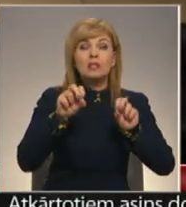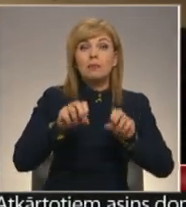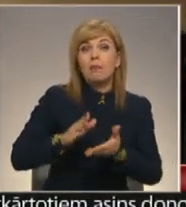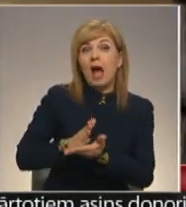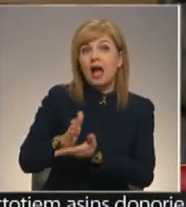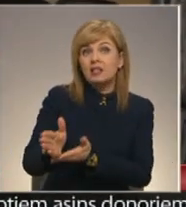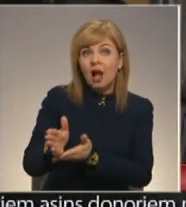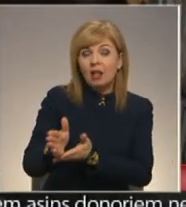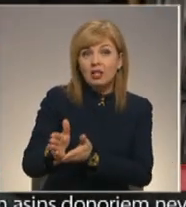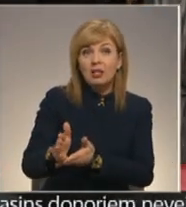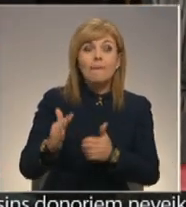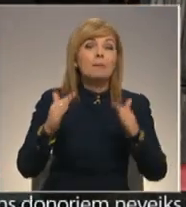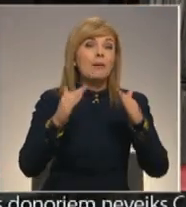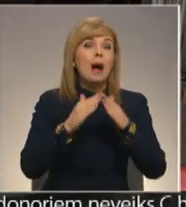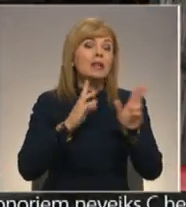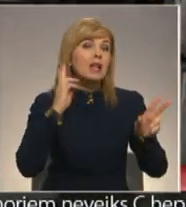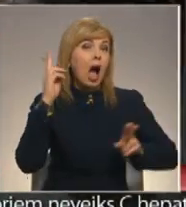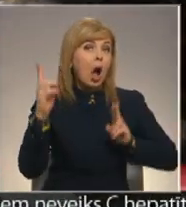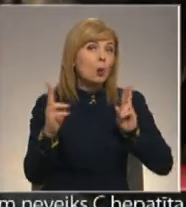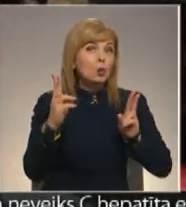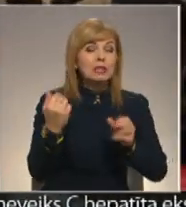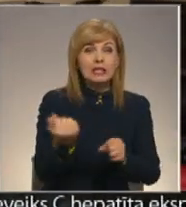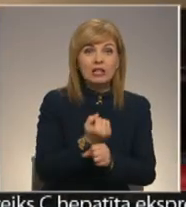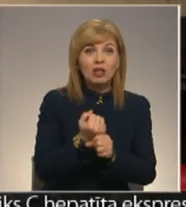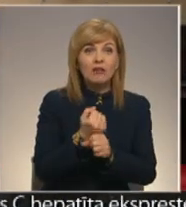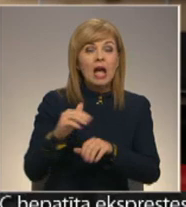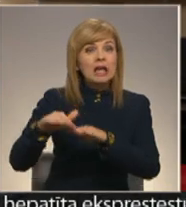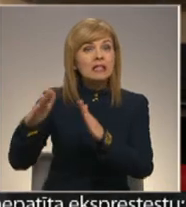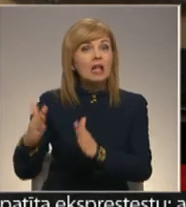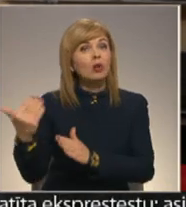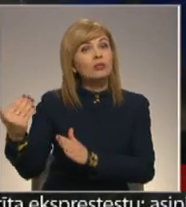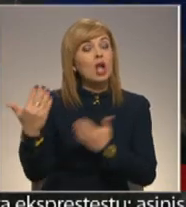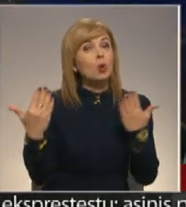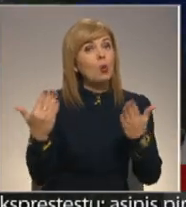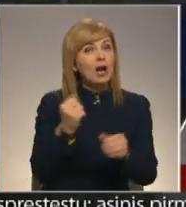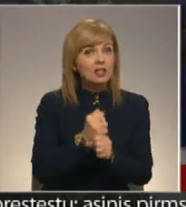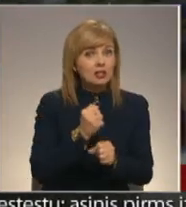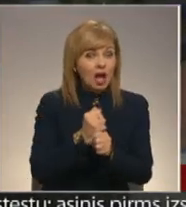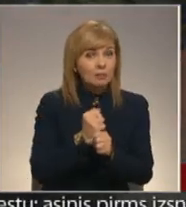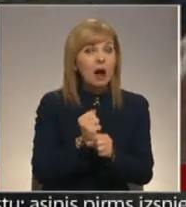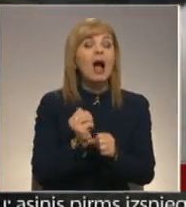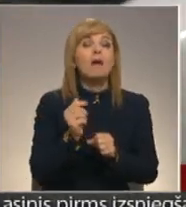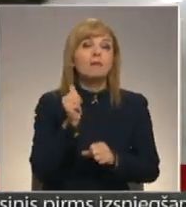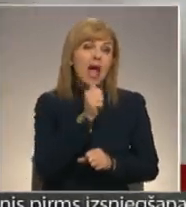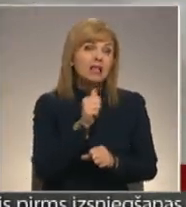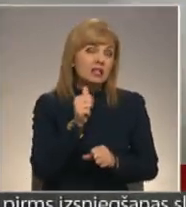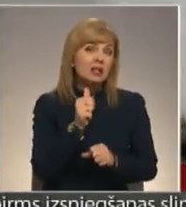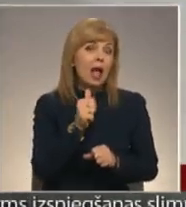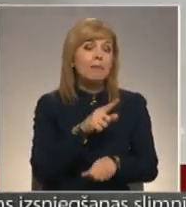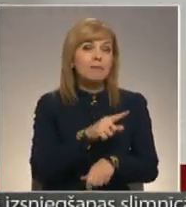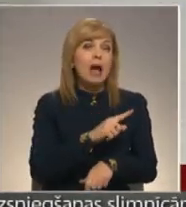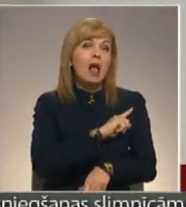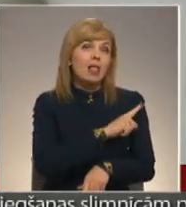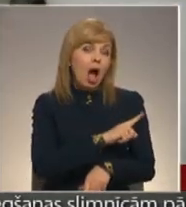tieši high-end mājas akustikas izgatavošanā. Katra skanda ir roku darbs. Artis neslēpj, daudz laika aizņem piemērotāko